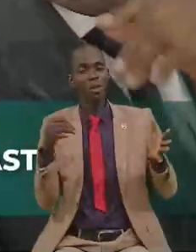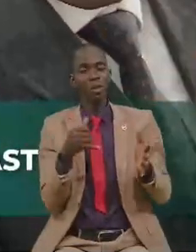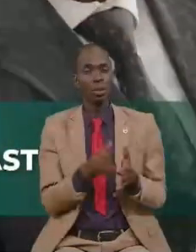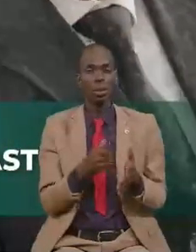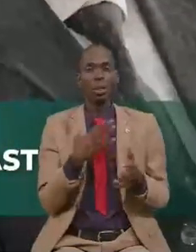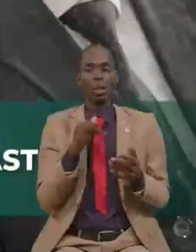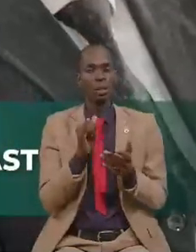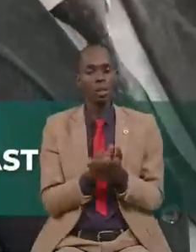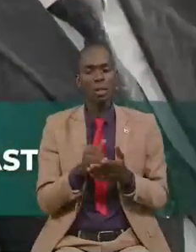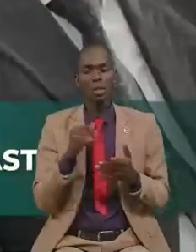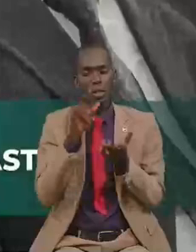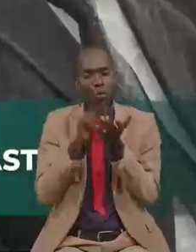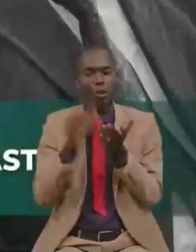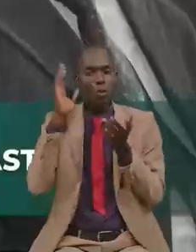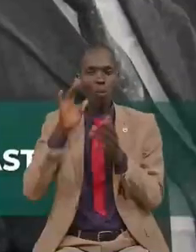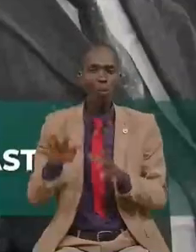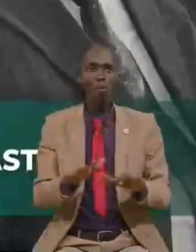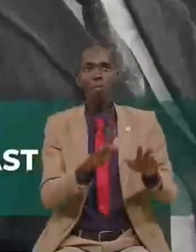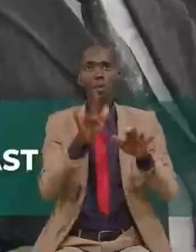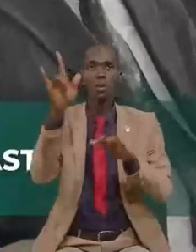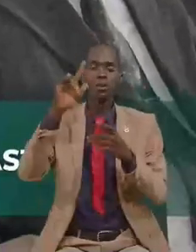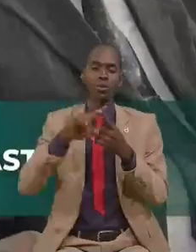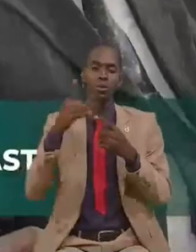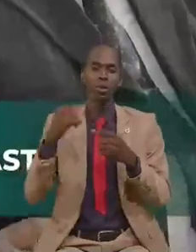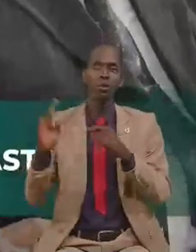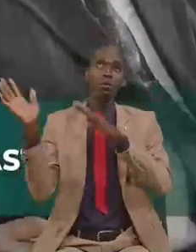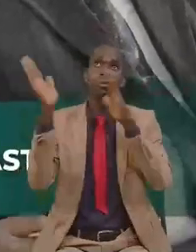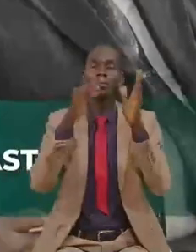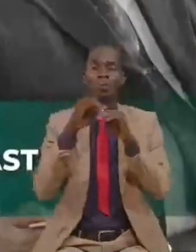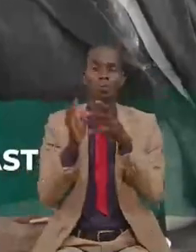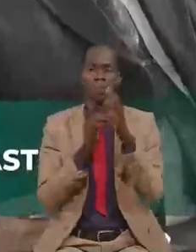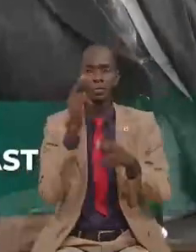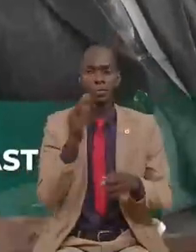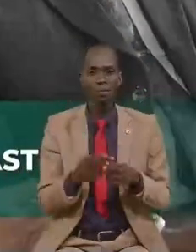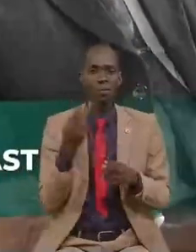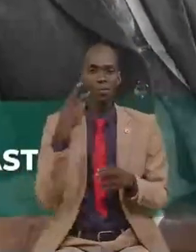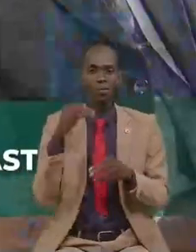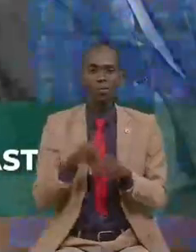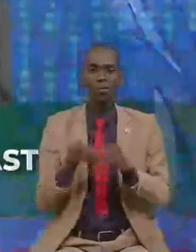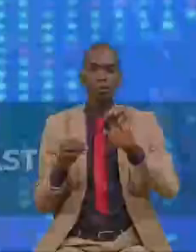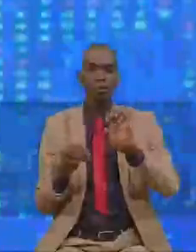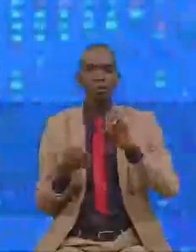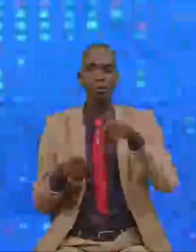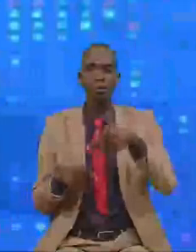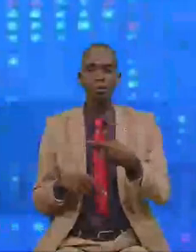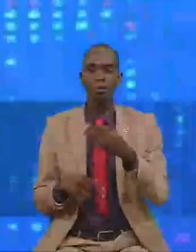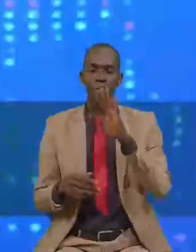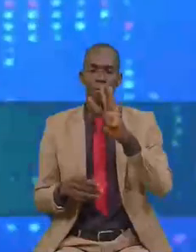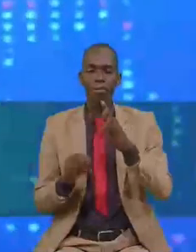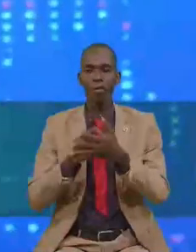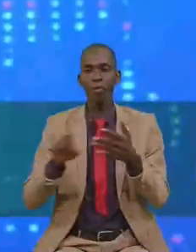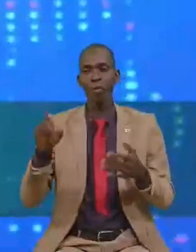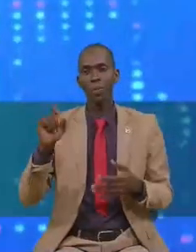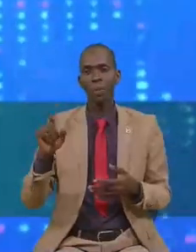plusieurs oiseaux vont prendre l'envol vers le ciel. Aidez. Éphésiens chapitre 4, 11.